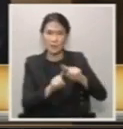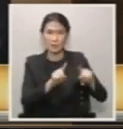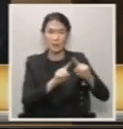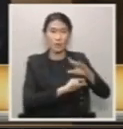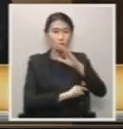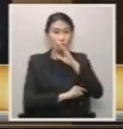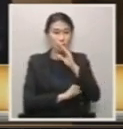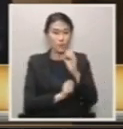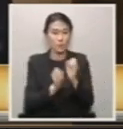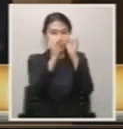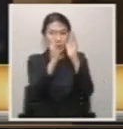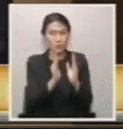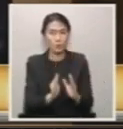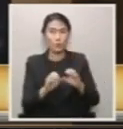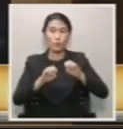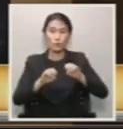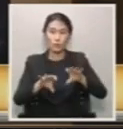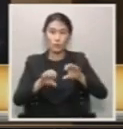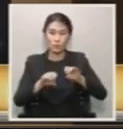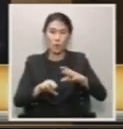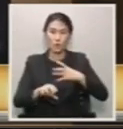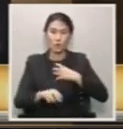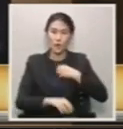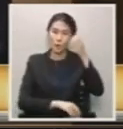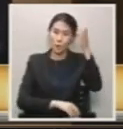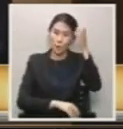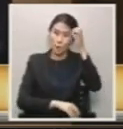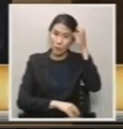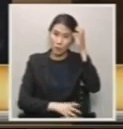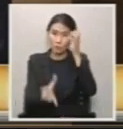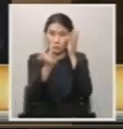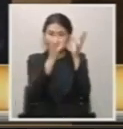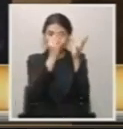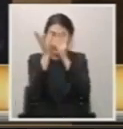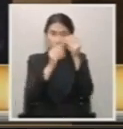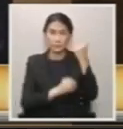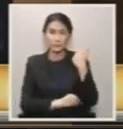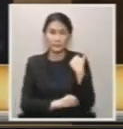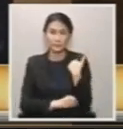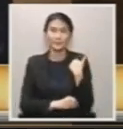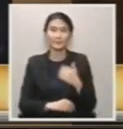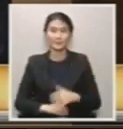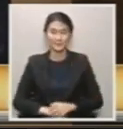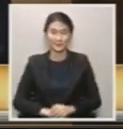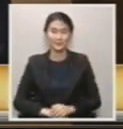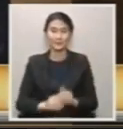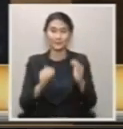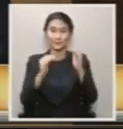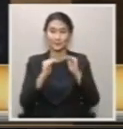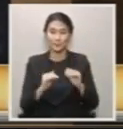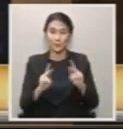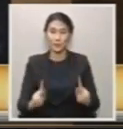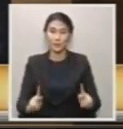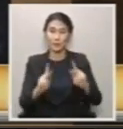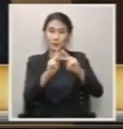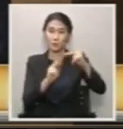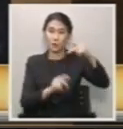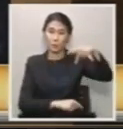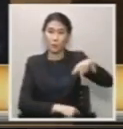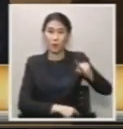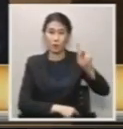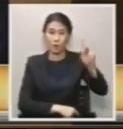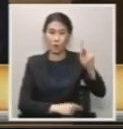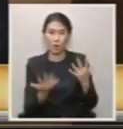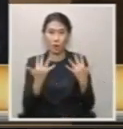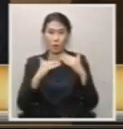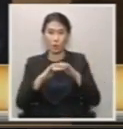ครูที่จะไปสอนเพิ่มเติมนะครับประการต่อมากระทรวงการพัฒนาสังคมและความมั่นคงของมนุษย์ก็ได้บูรณ